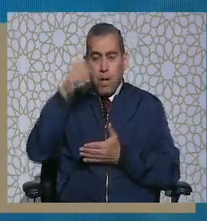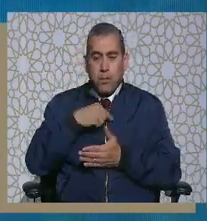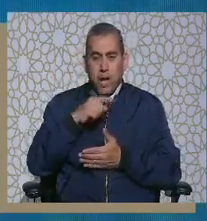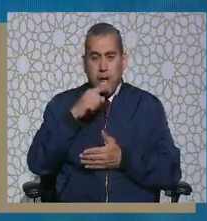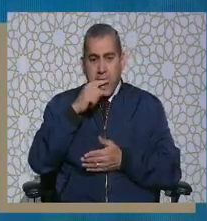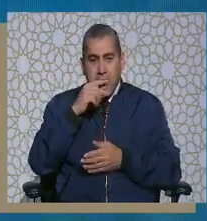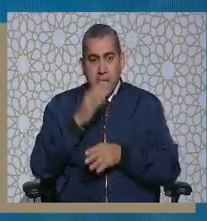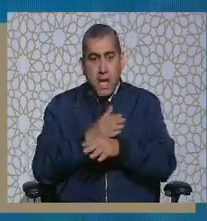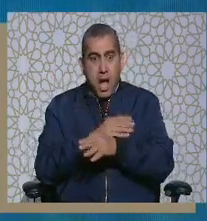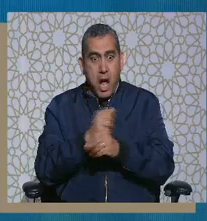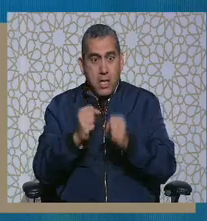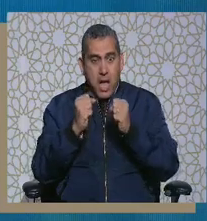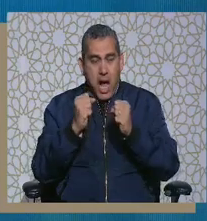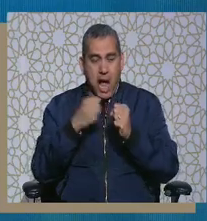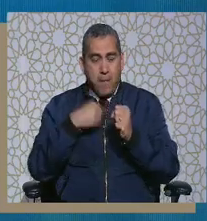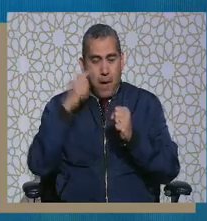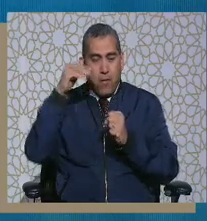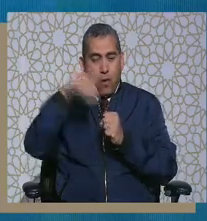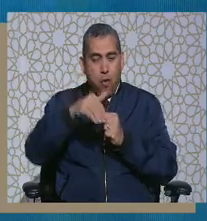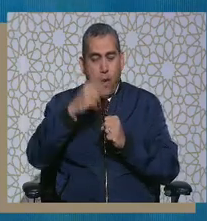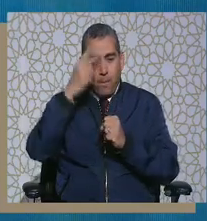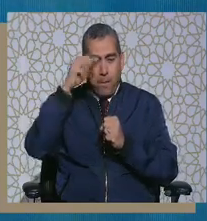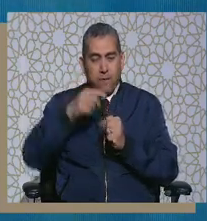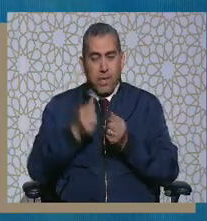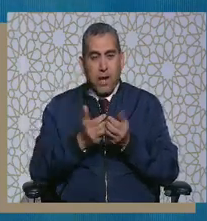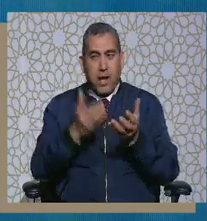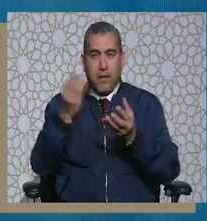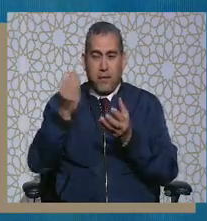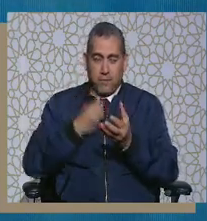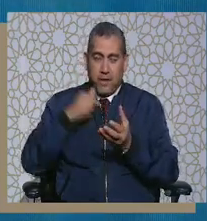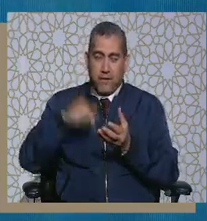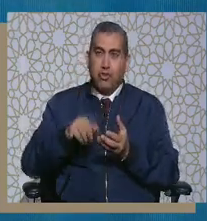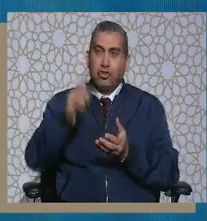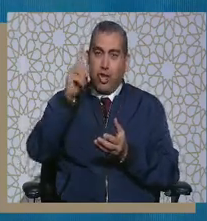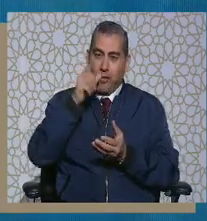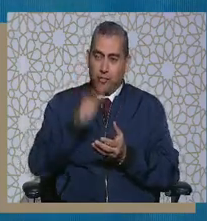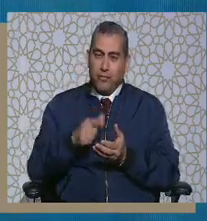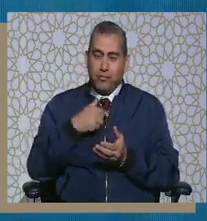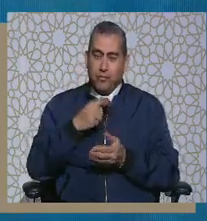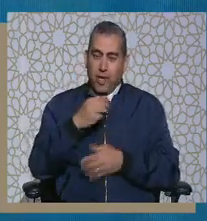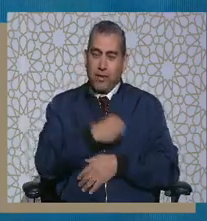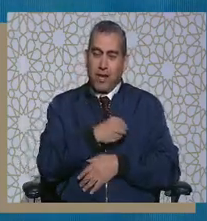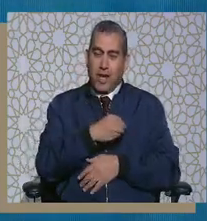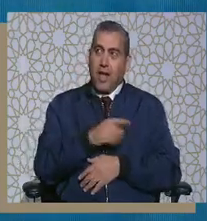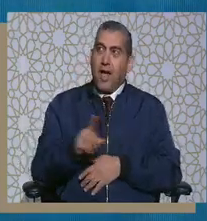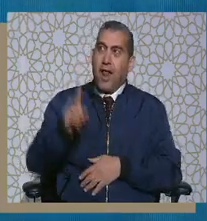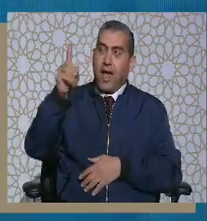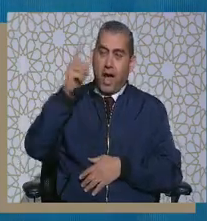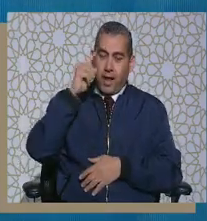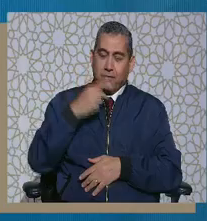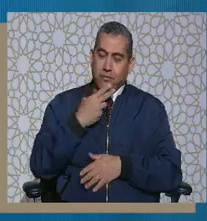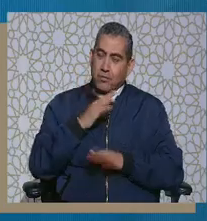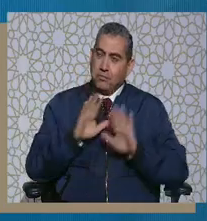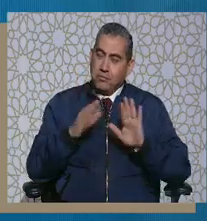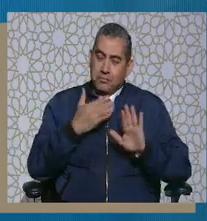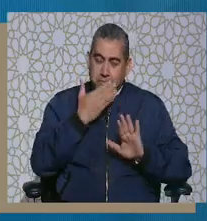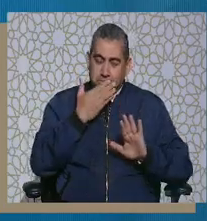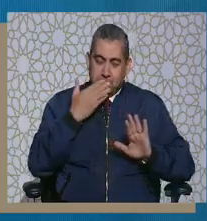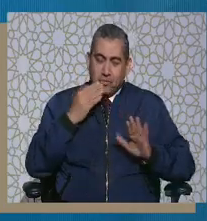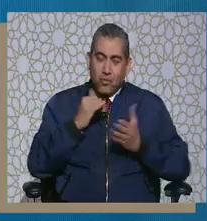ايه جاي وبيحمل مه نفحه فايه اللي يحصل فهو عايش ومسلم لكن في حد تاني مش قادر